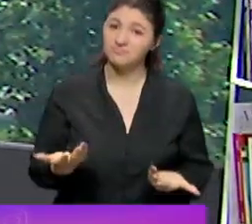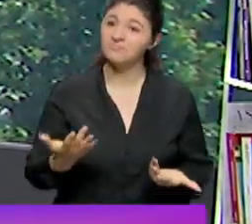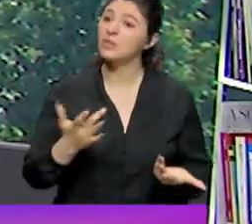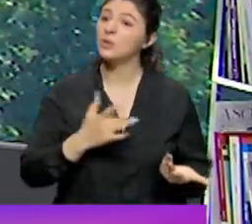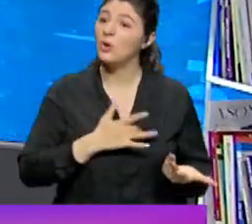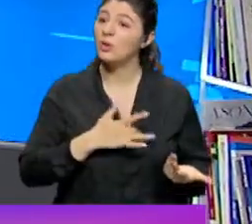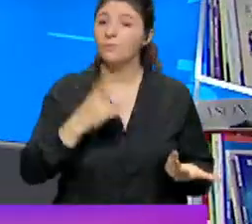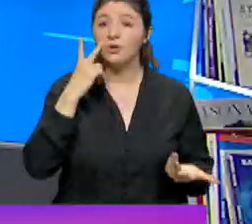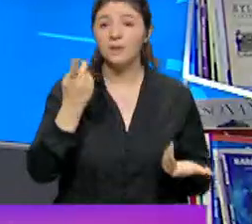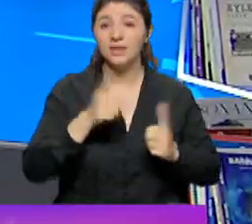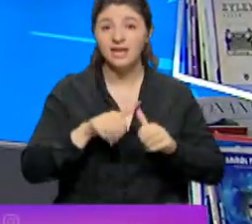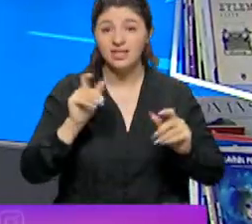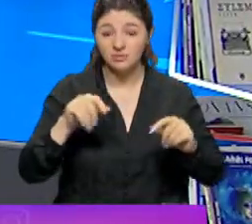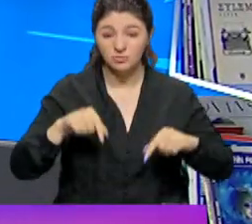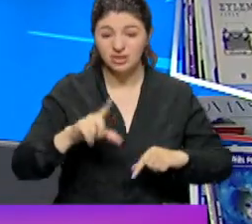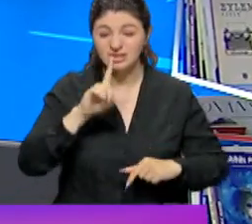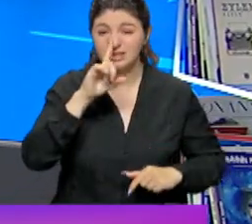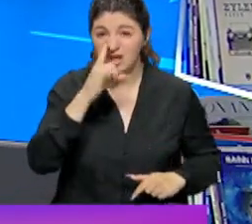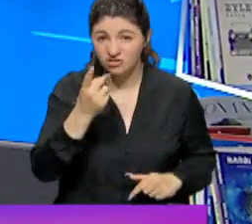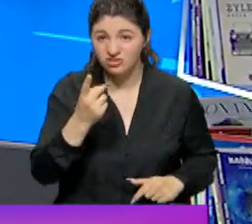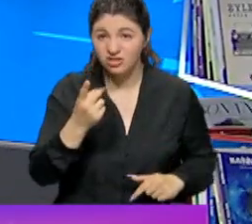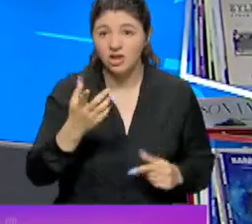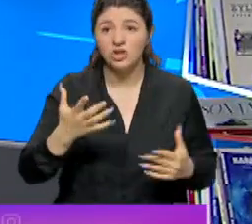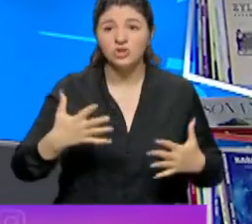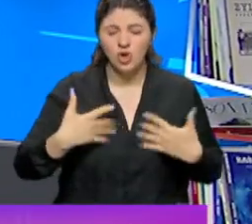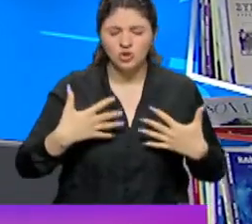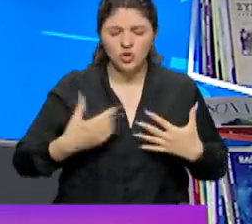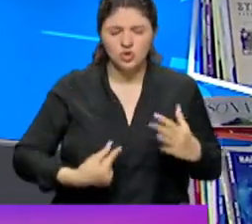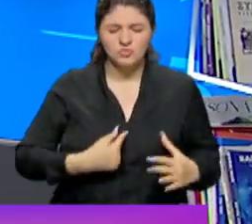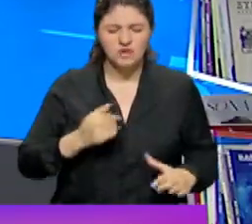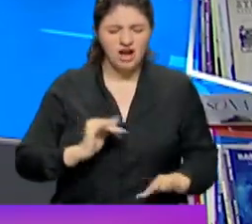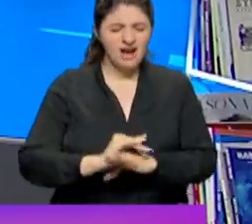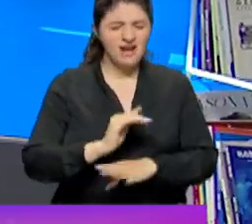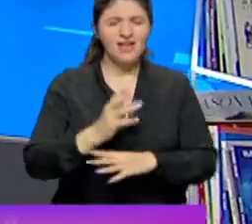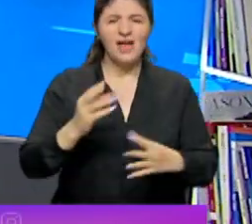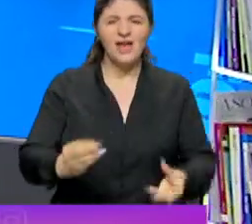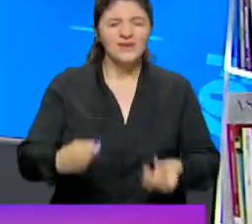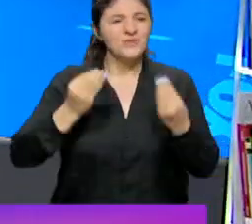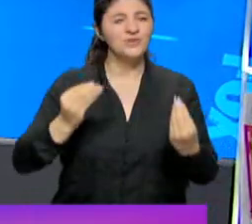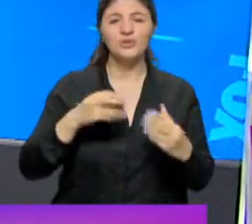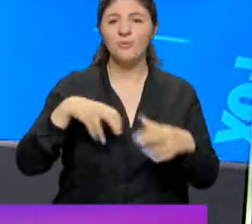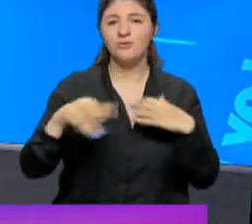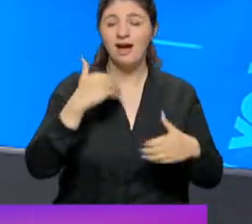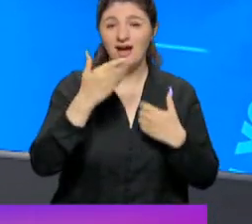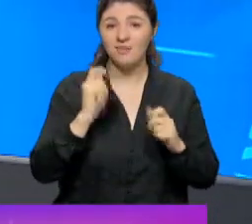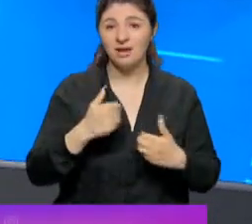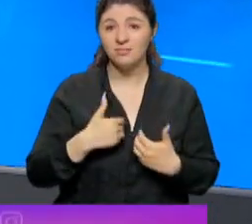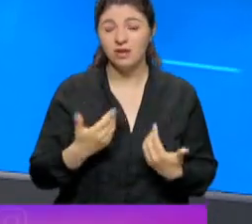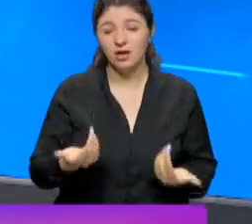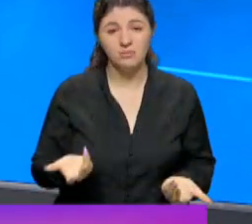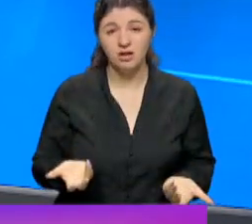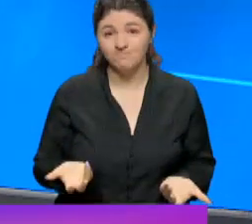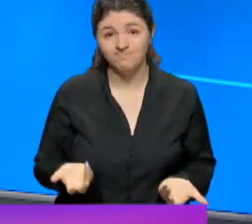bu gönlüme görev yayın yapsam Burada sadece Coşkun'dan umut'tan Hayatın en güzel taraflarından bahsederdi